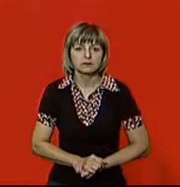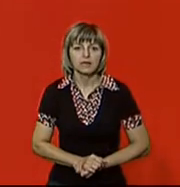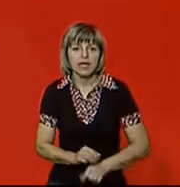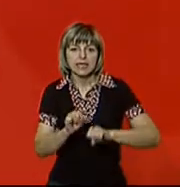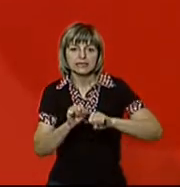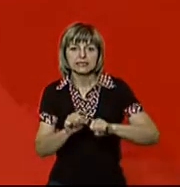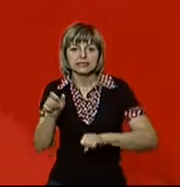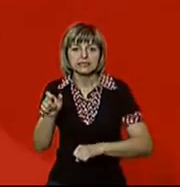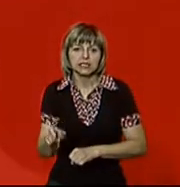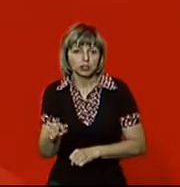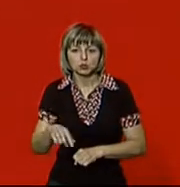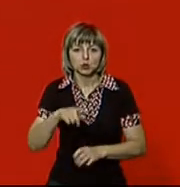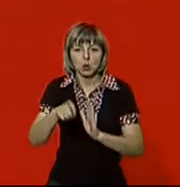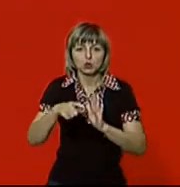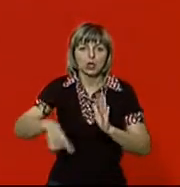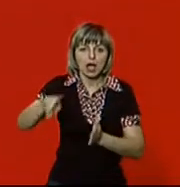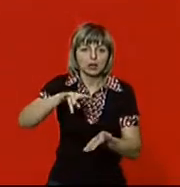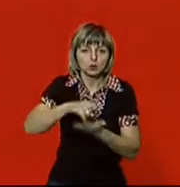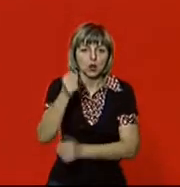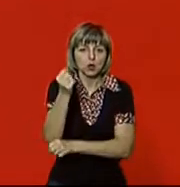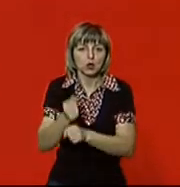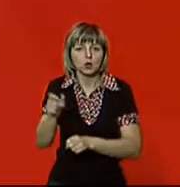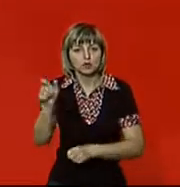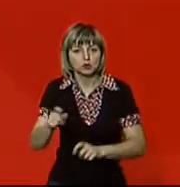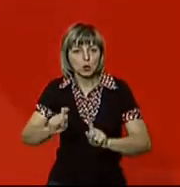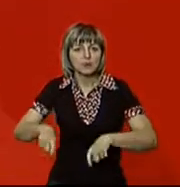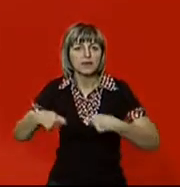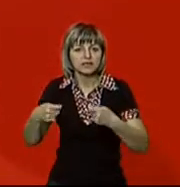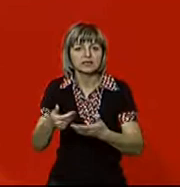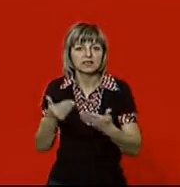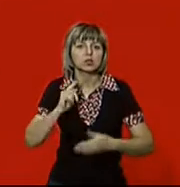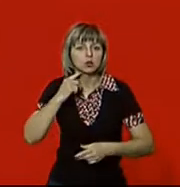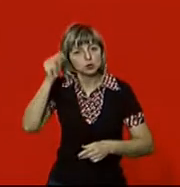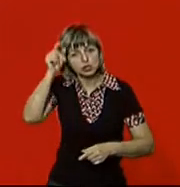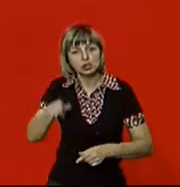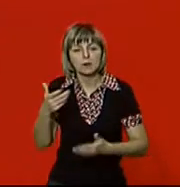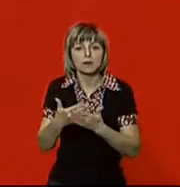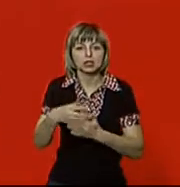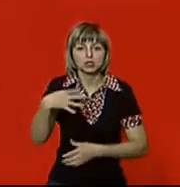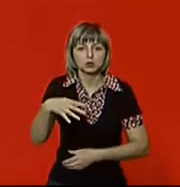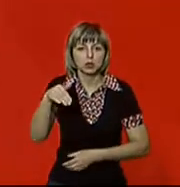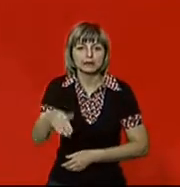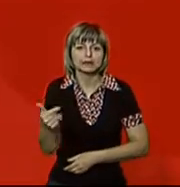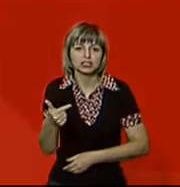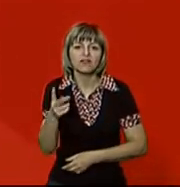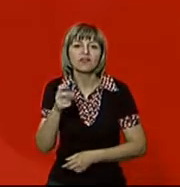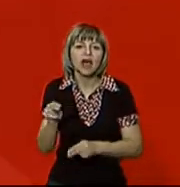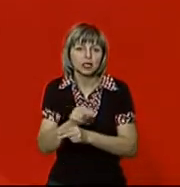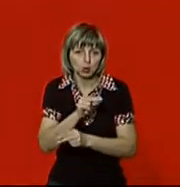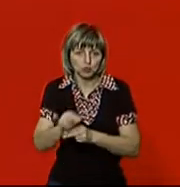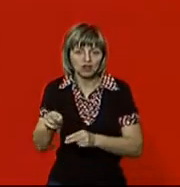Захиснику Донецького аеропорту ковальчанину Андрію Луцику передали від луцьких школярів майже 40 тисяч гривень на